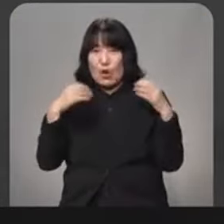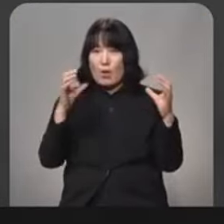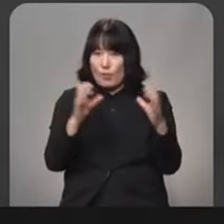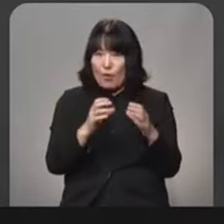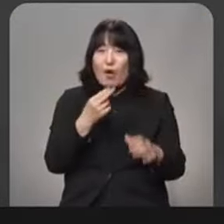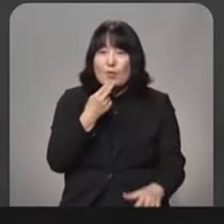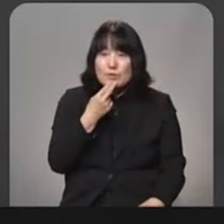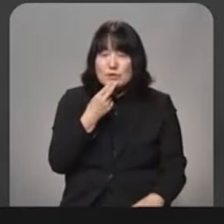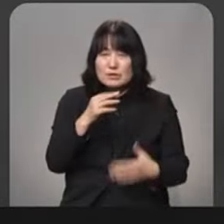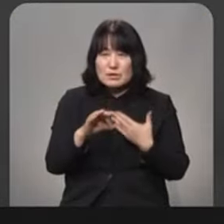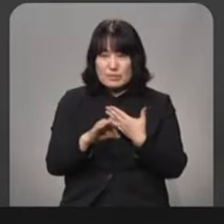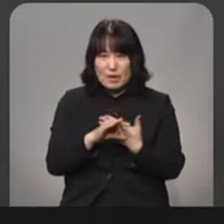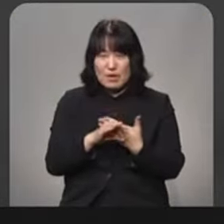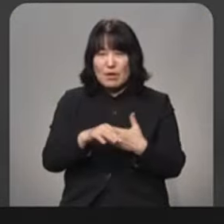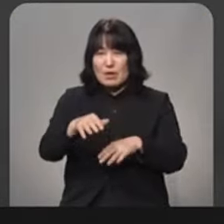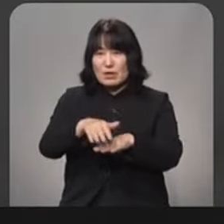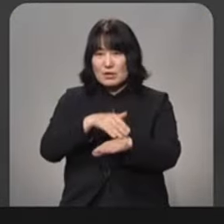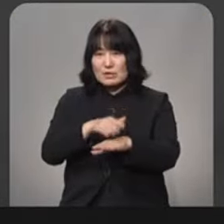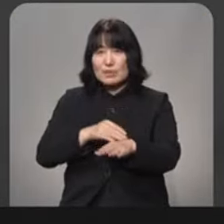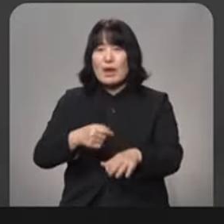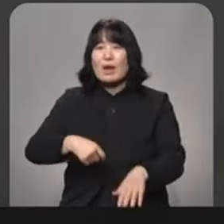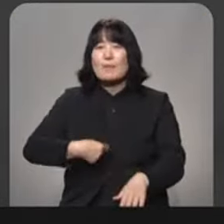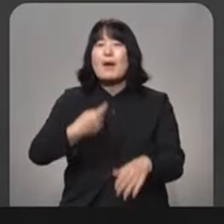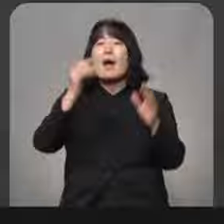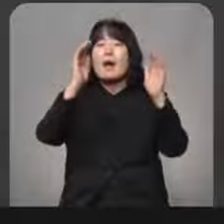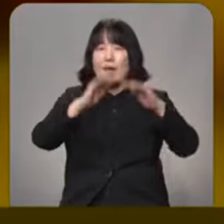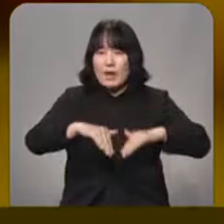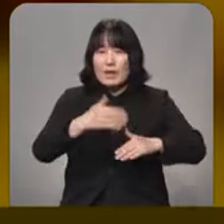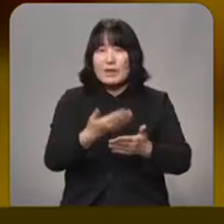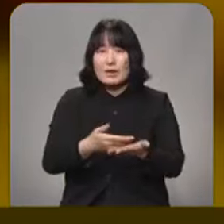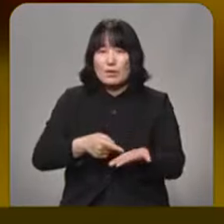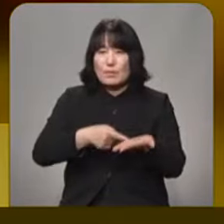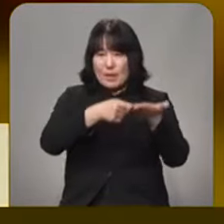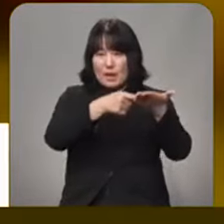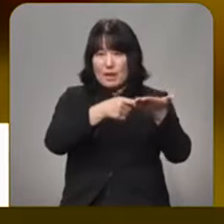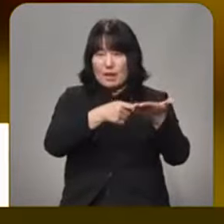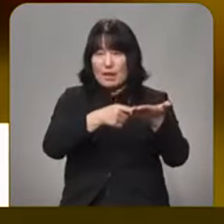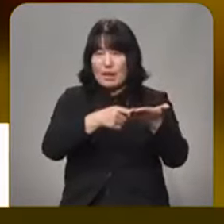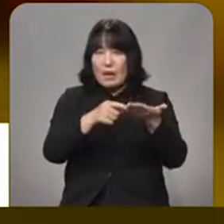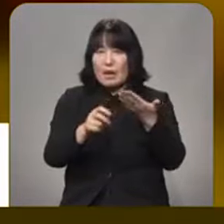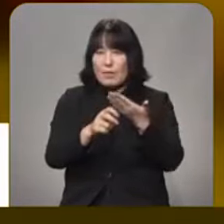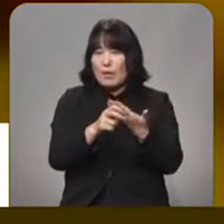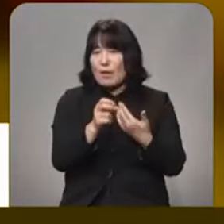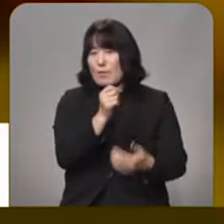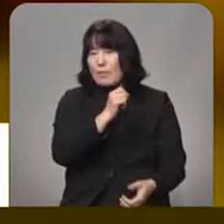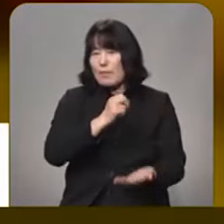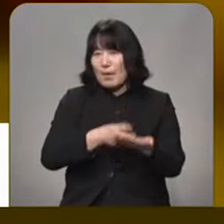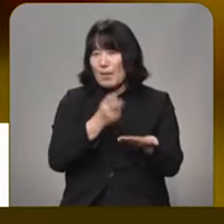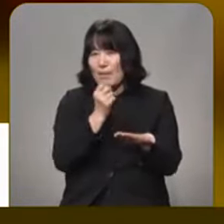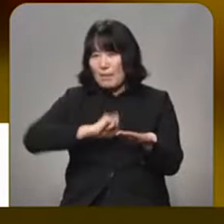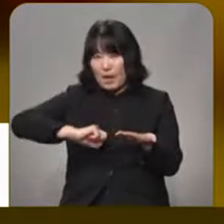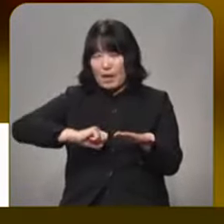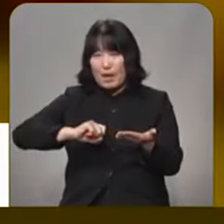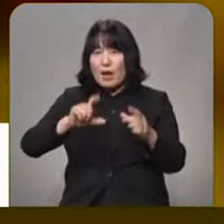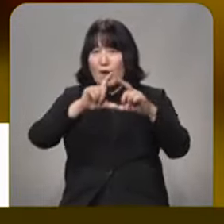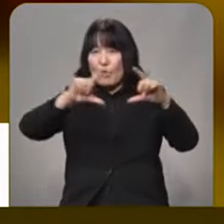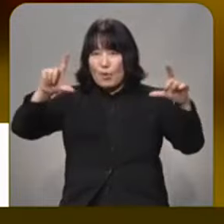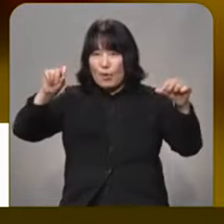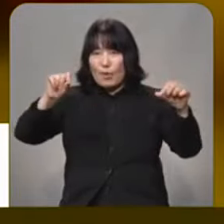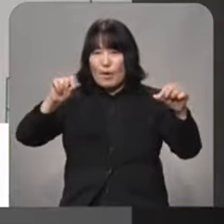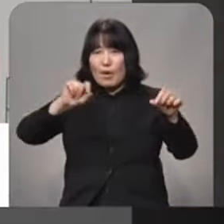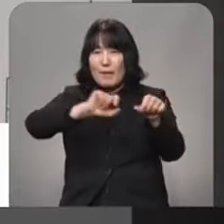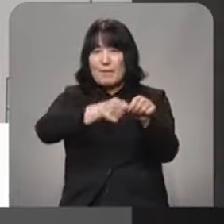않을 때는 현수막을 자진 철거하라고 안내했습니다. 또 이를 이행하지 않았다며 현수막과 입간판을